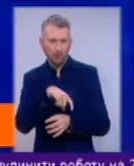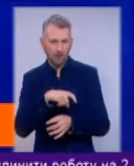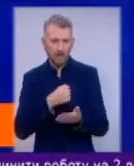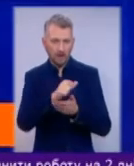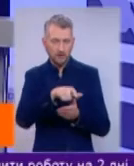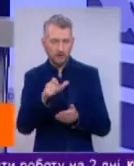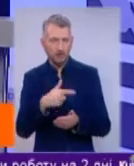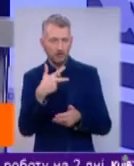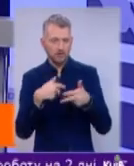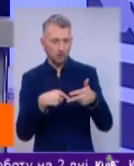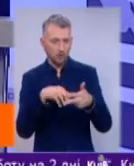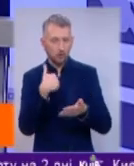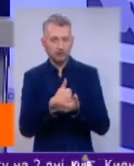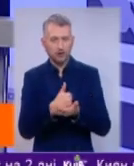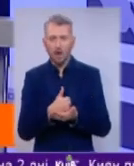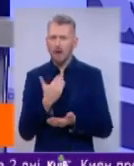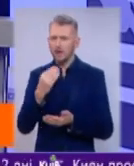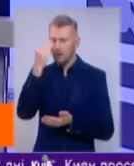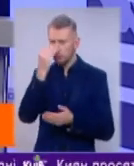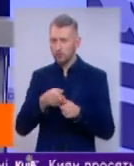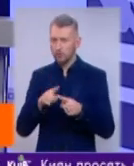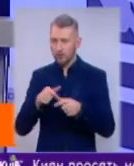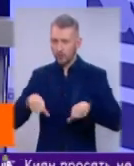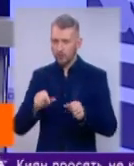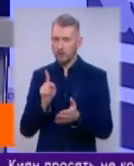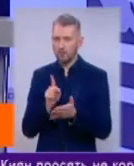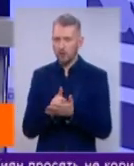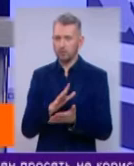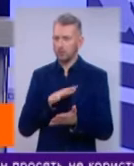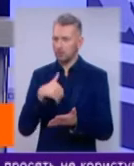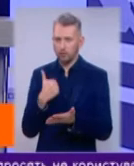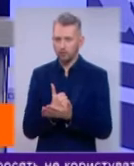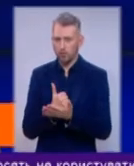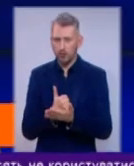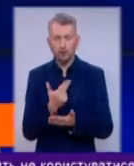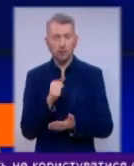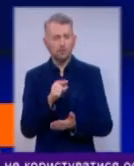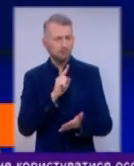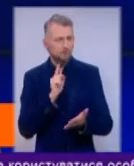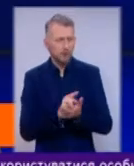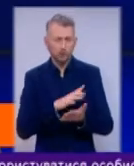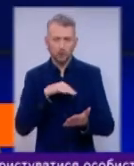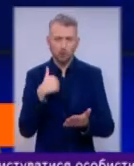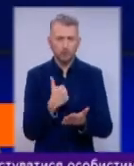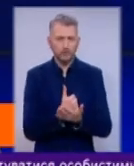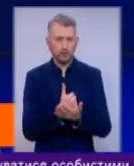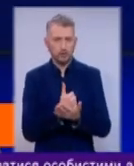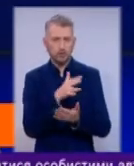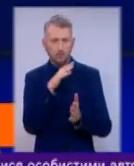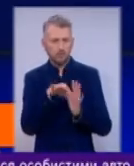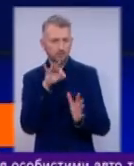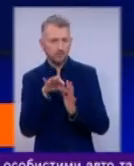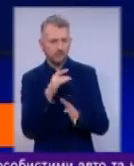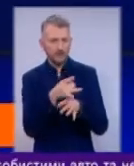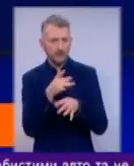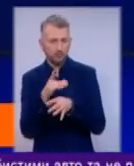ключових. А на вашу думку, все-таки має ця комісія мати вирішальну роль? Вона має мати вирішальну роль при відсіюванні недоброчесних кандидатів. Тому що,